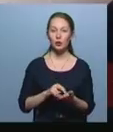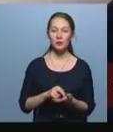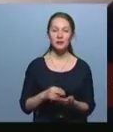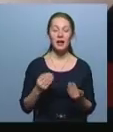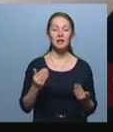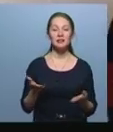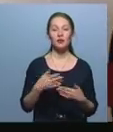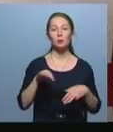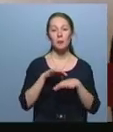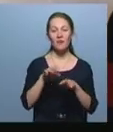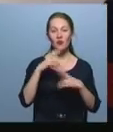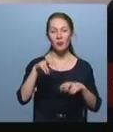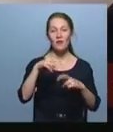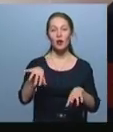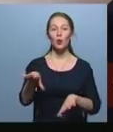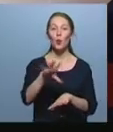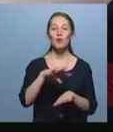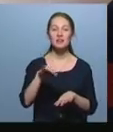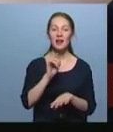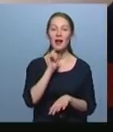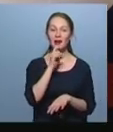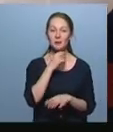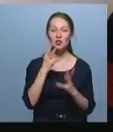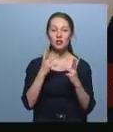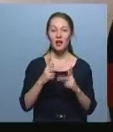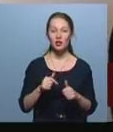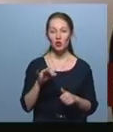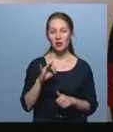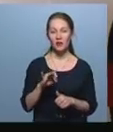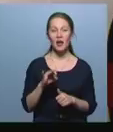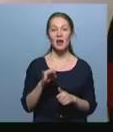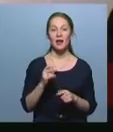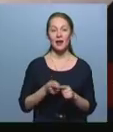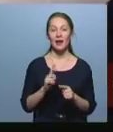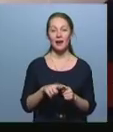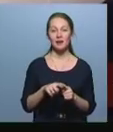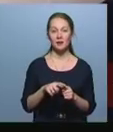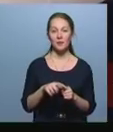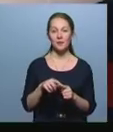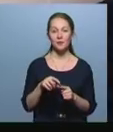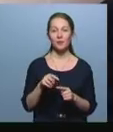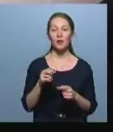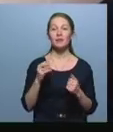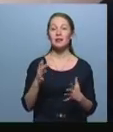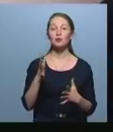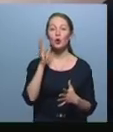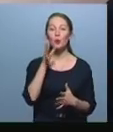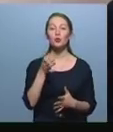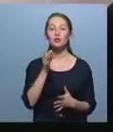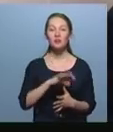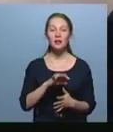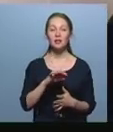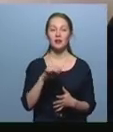момент проверку всех экономических расчетов. Безусловно, цифра будет ниже. Насколько ниже, сейчас говорить